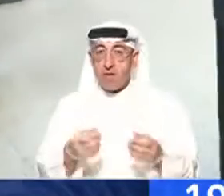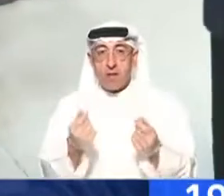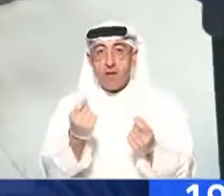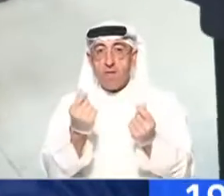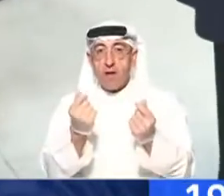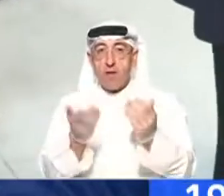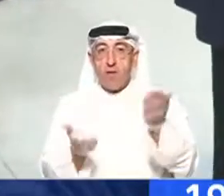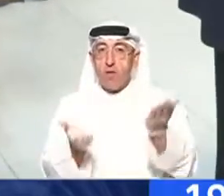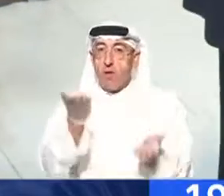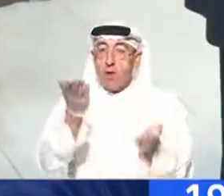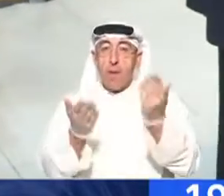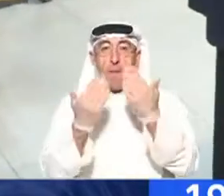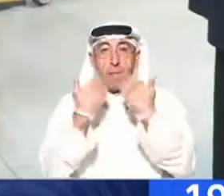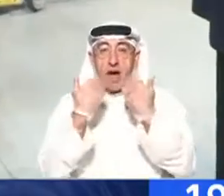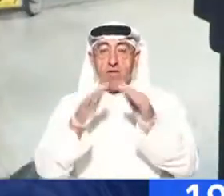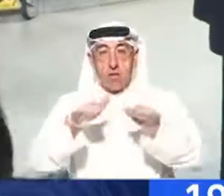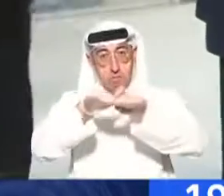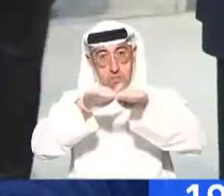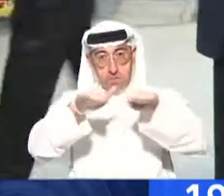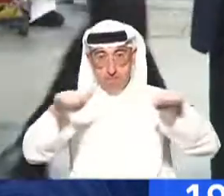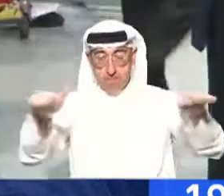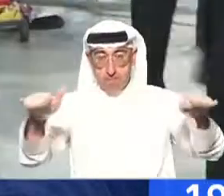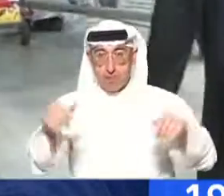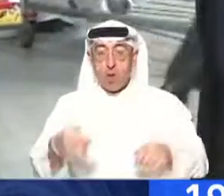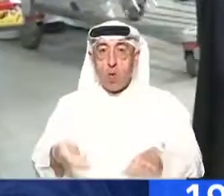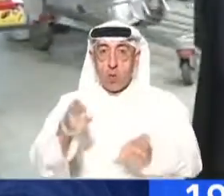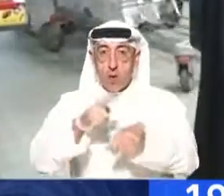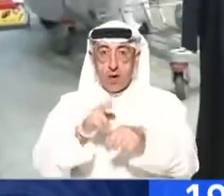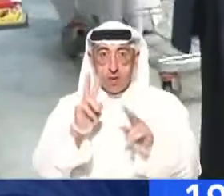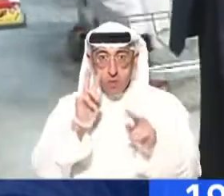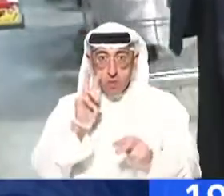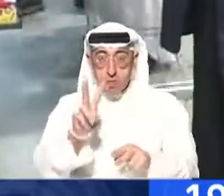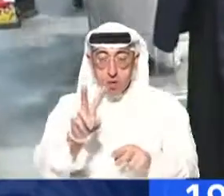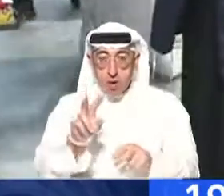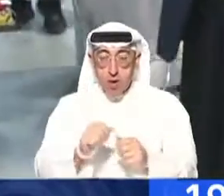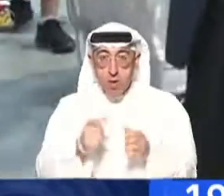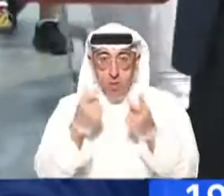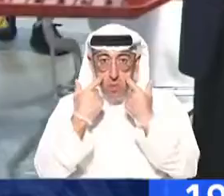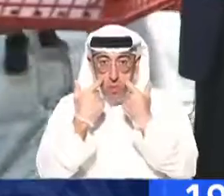قامت الفرق التفتيشية بمراقبة 80 فرعا تموينيا